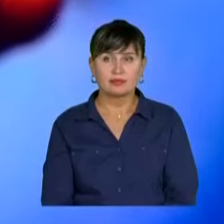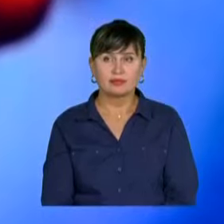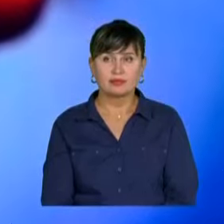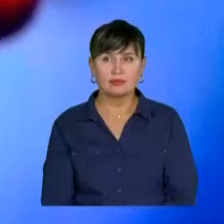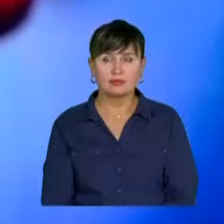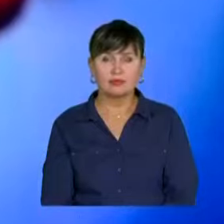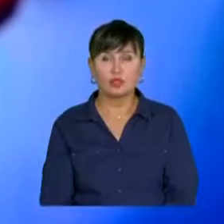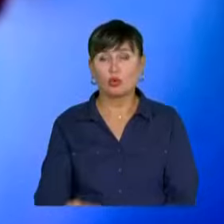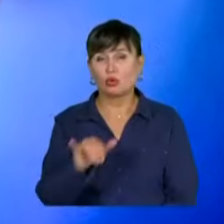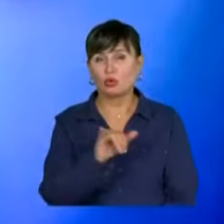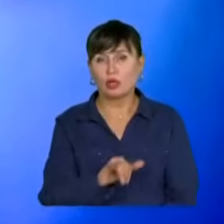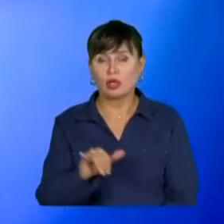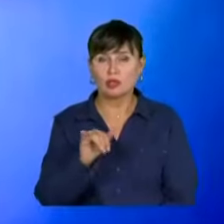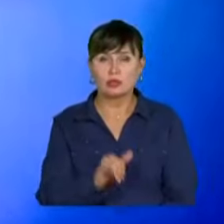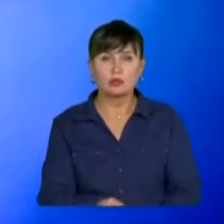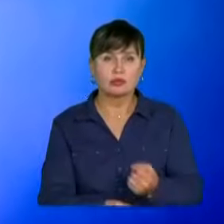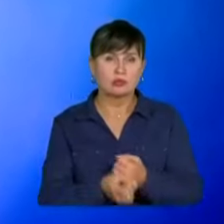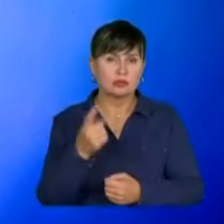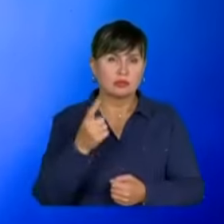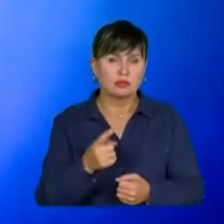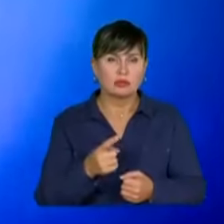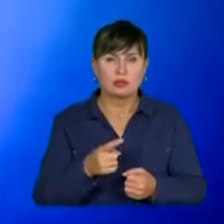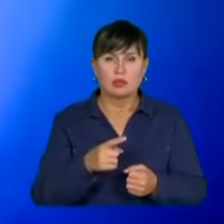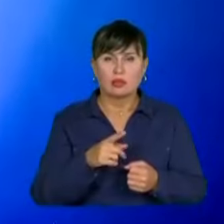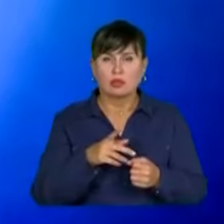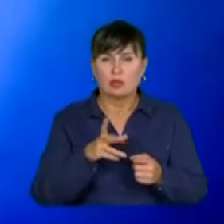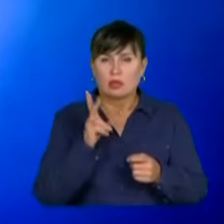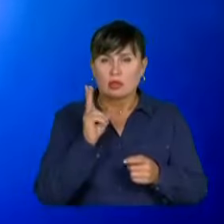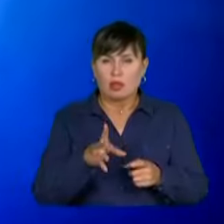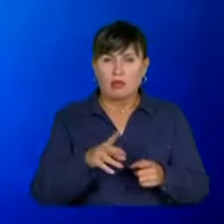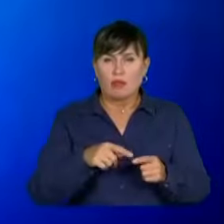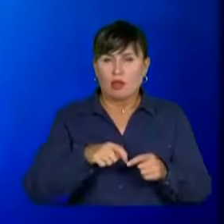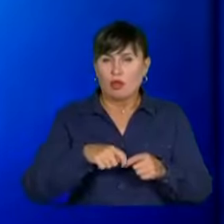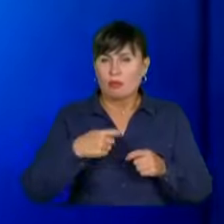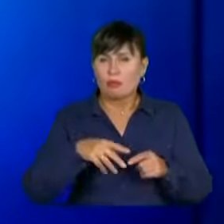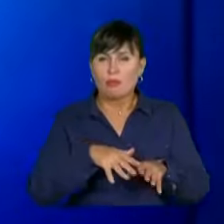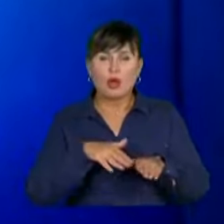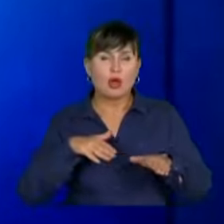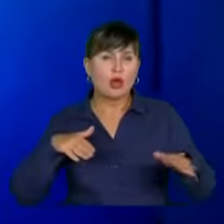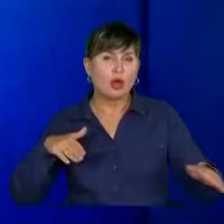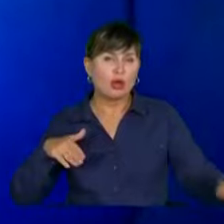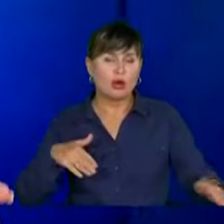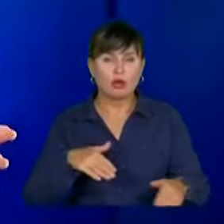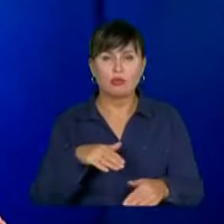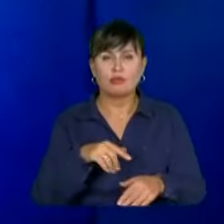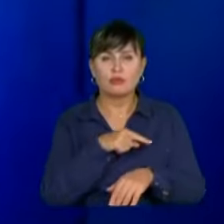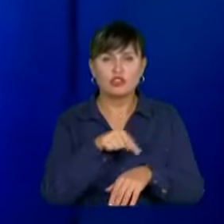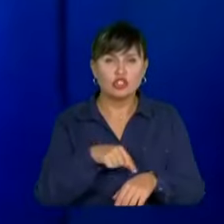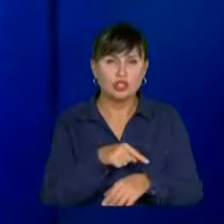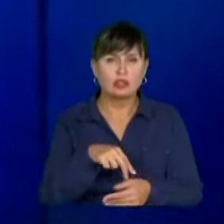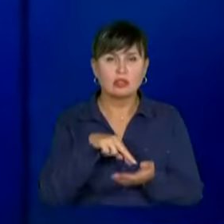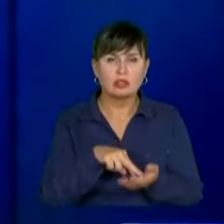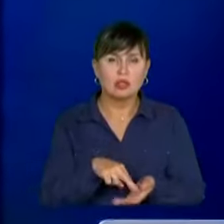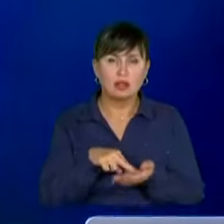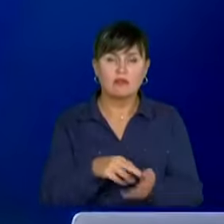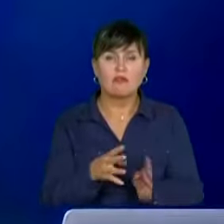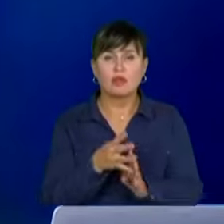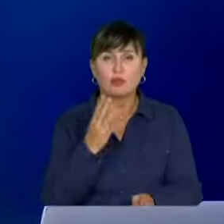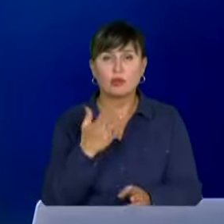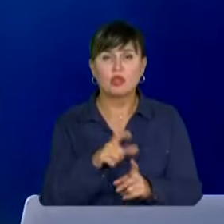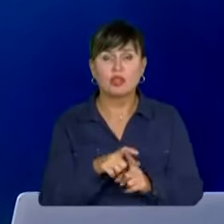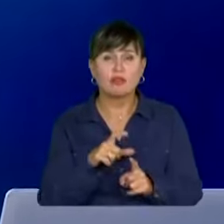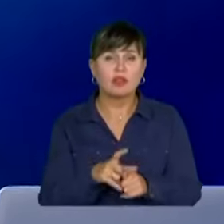В Уральске образовались километровые пробки вдоль газовых заправок. Автовладельцы говорят, что часами стоят в очереди. По их